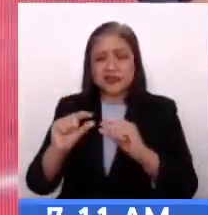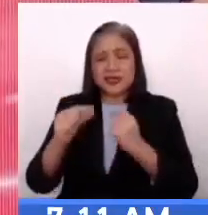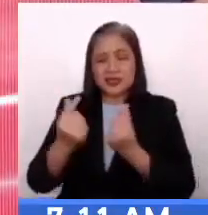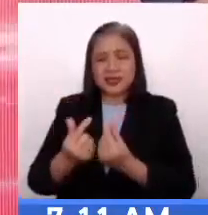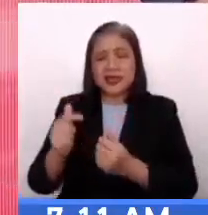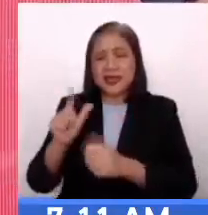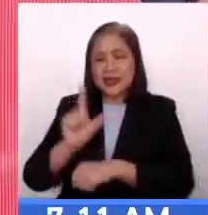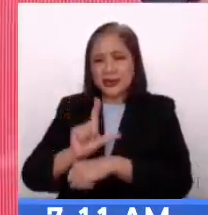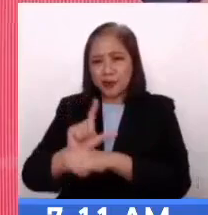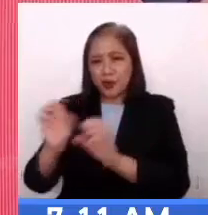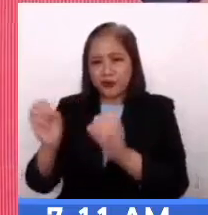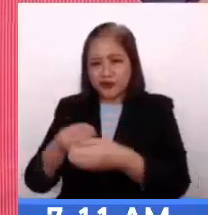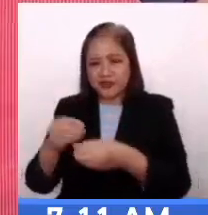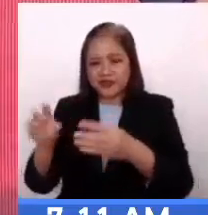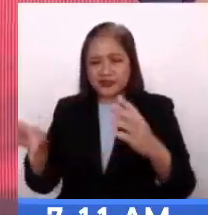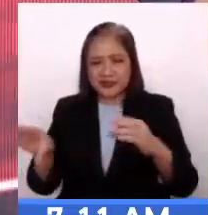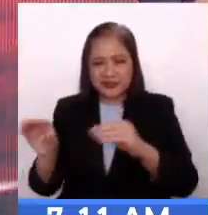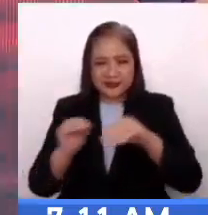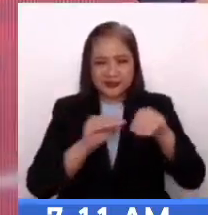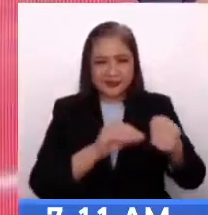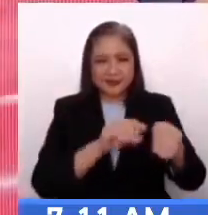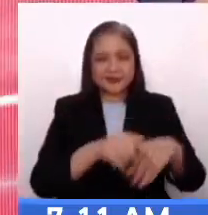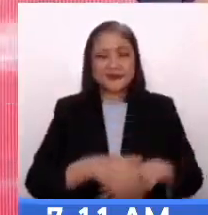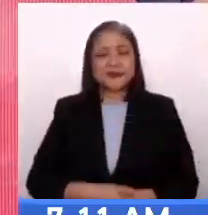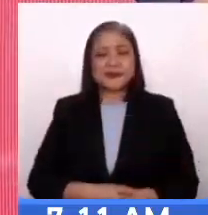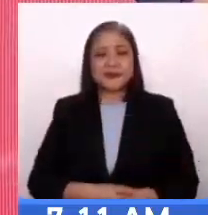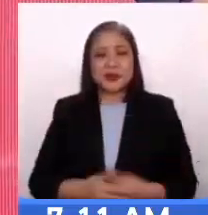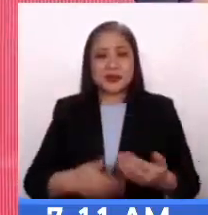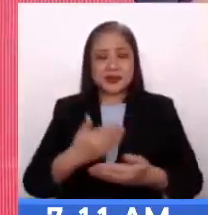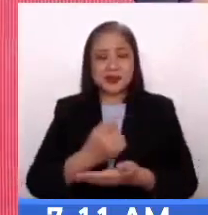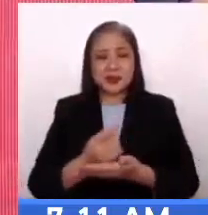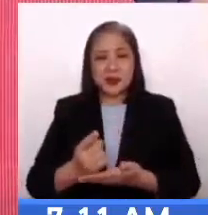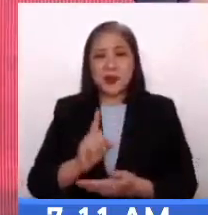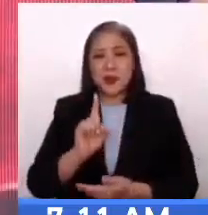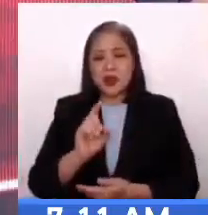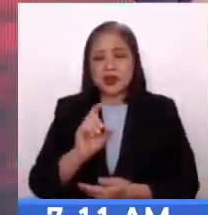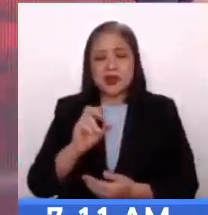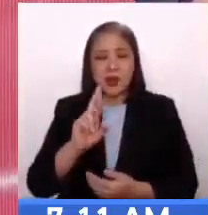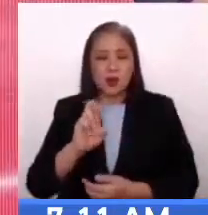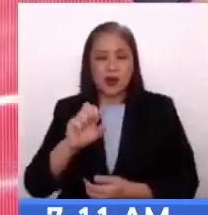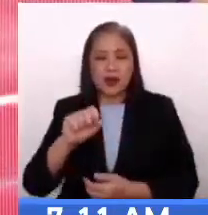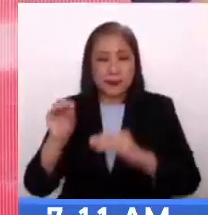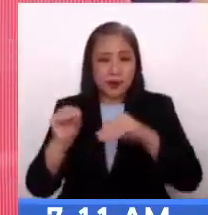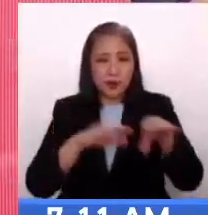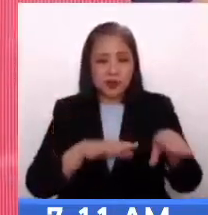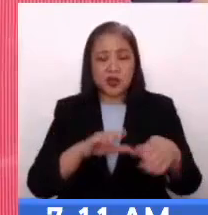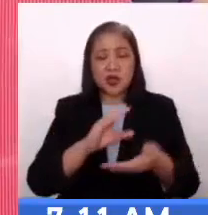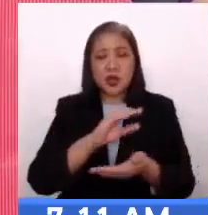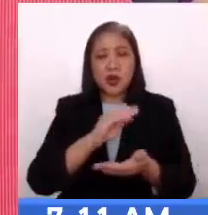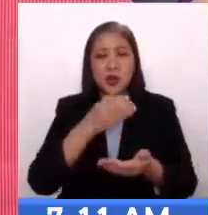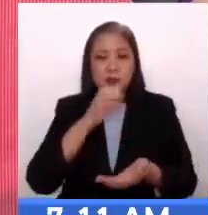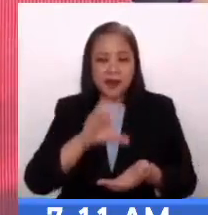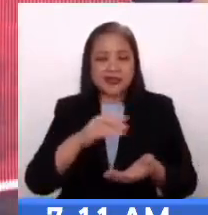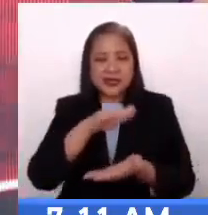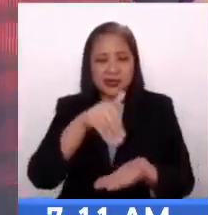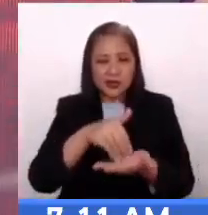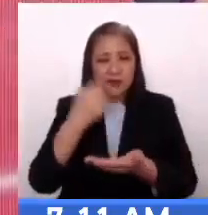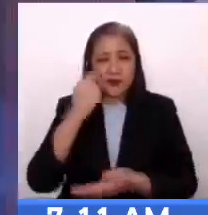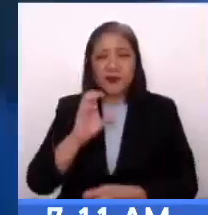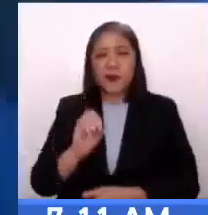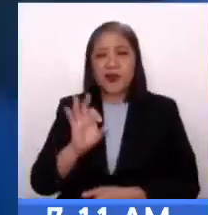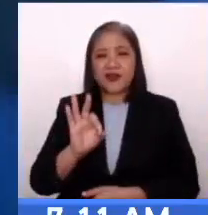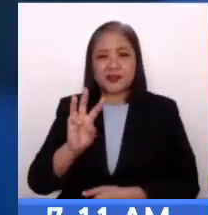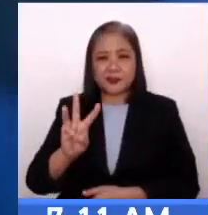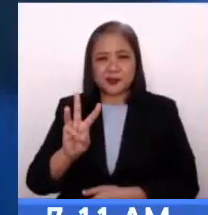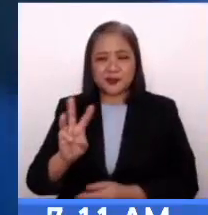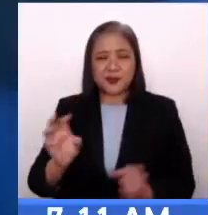Ilulunsod naman sa susunod na linggo ang One Repatriation Command Center para sa mga OFW. Ayon ang balita si JP Soriano.